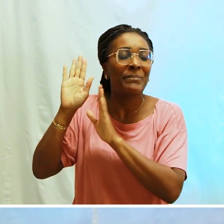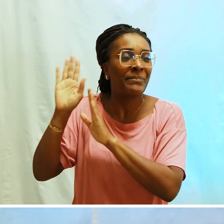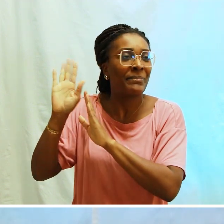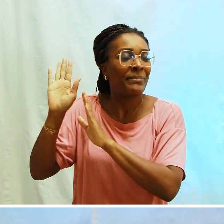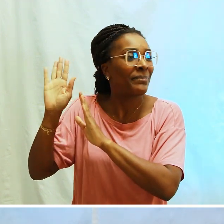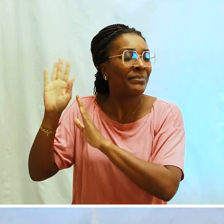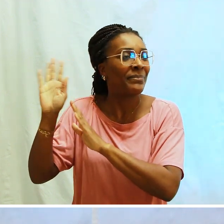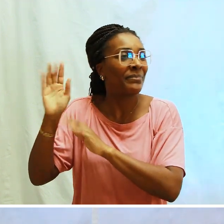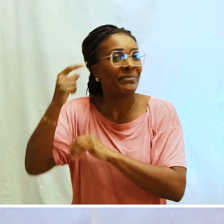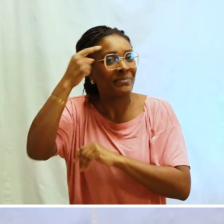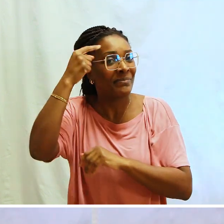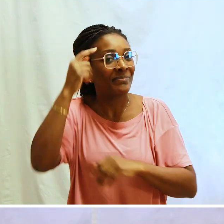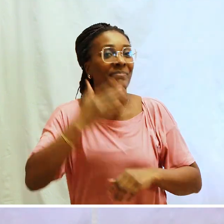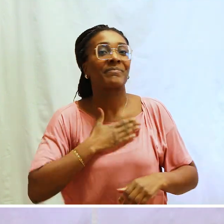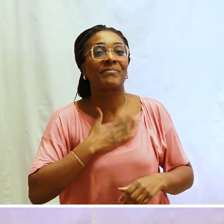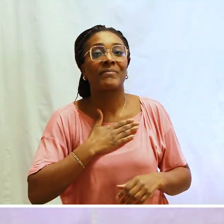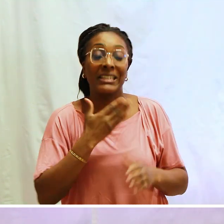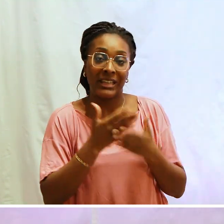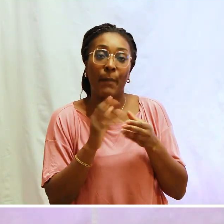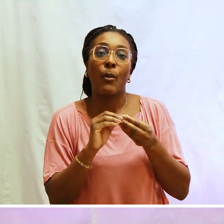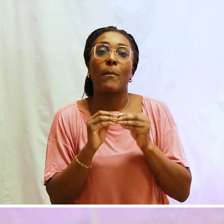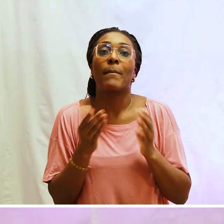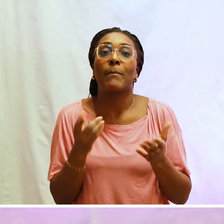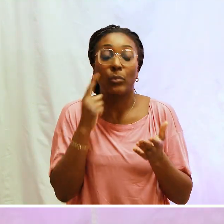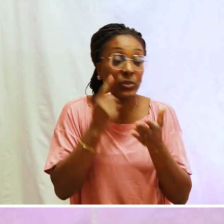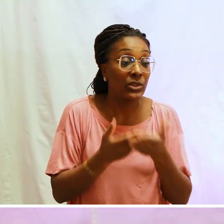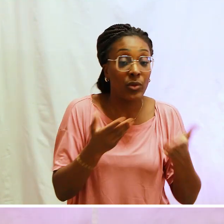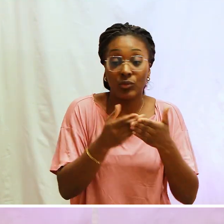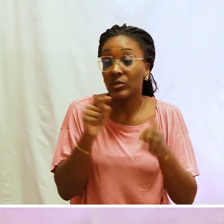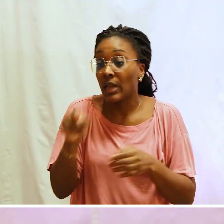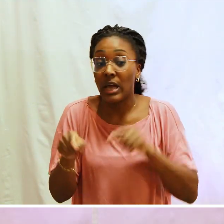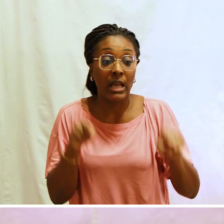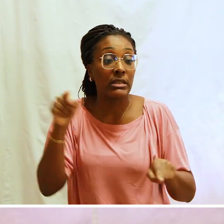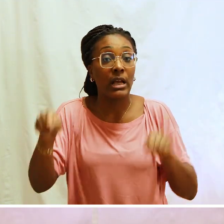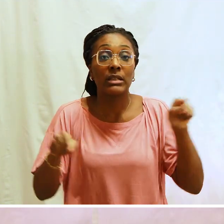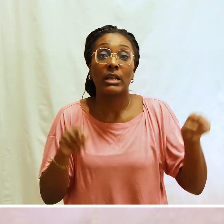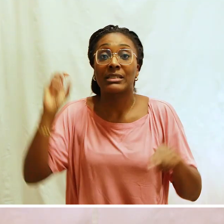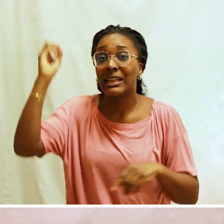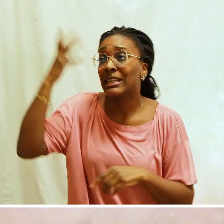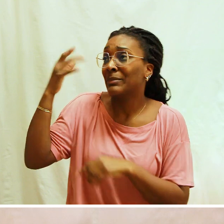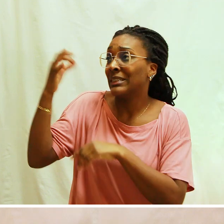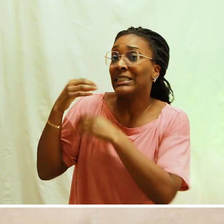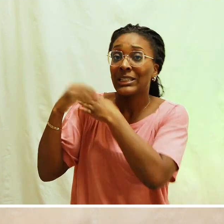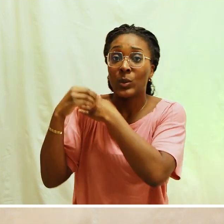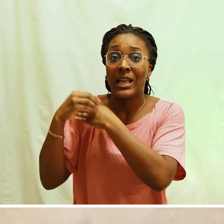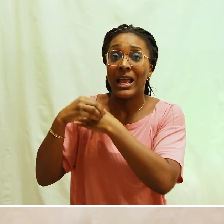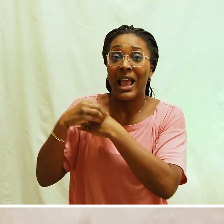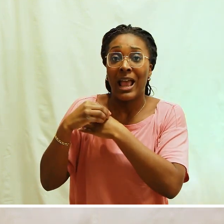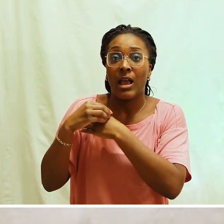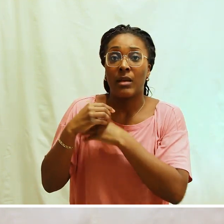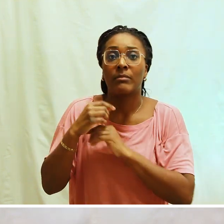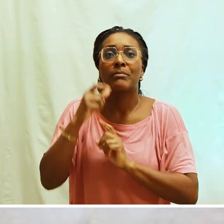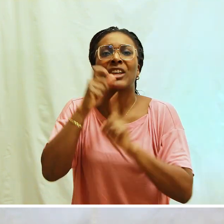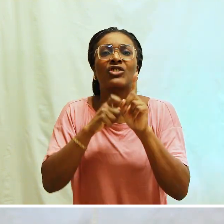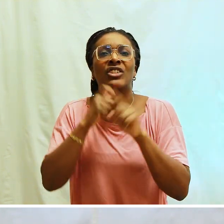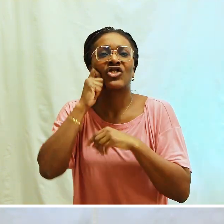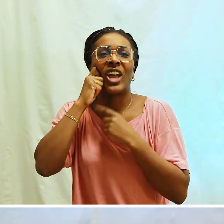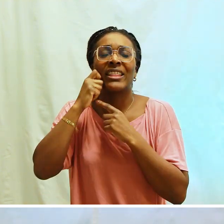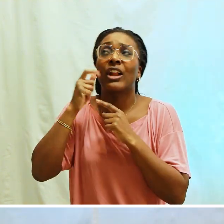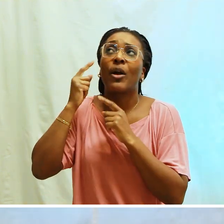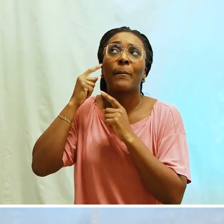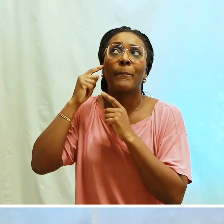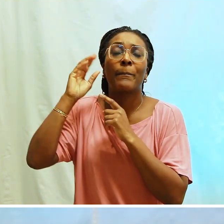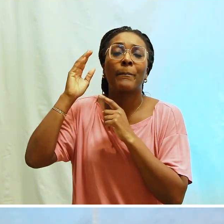lui communiquer dans telle ou telle situation de faire. Et on voit que Paul leur dit, si vous